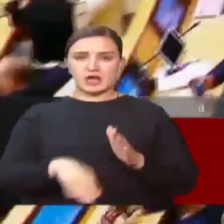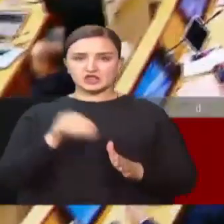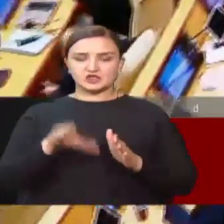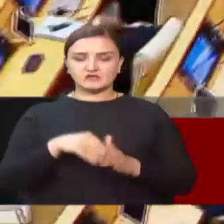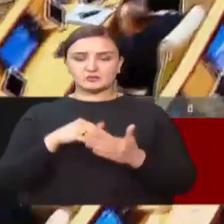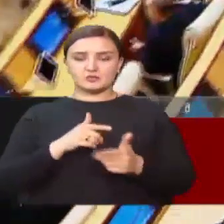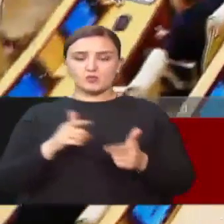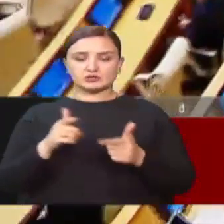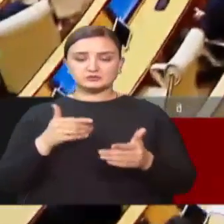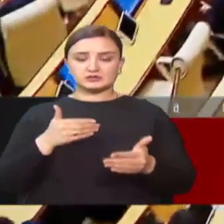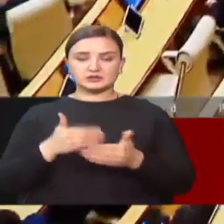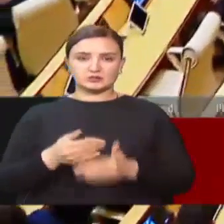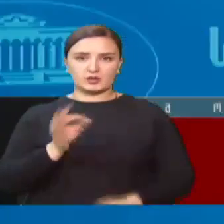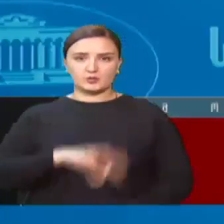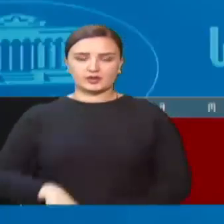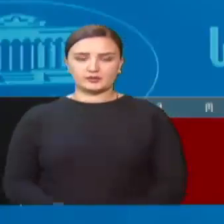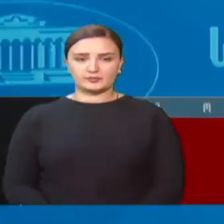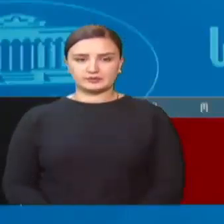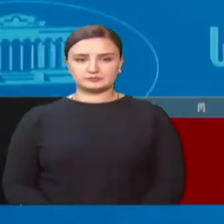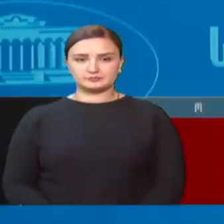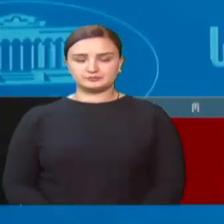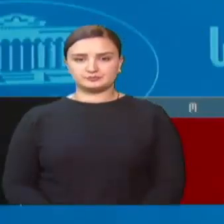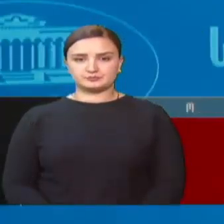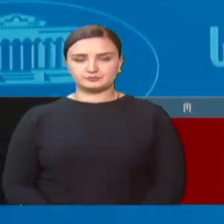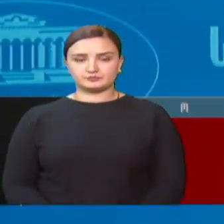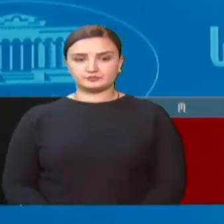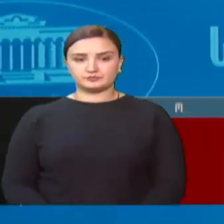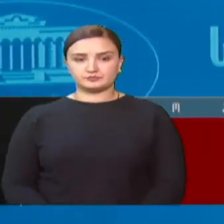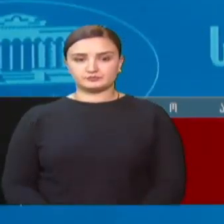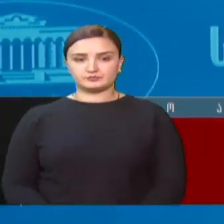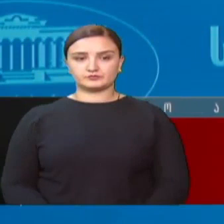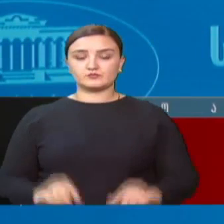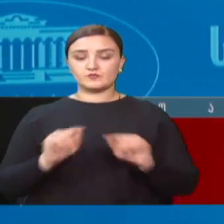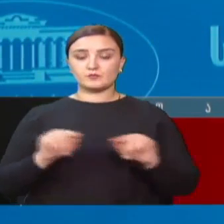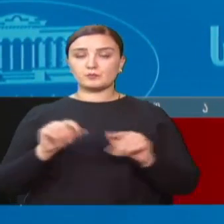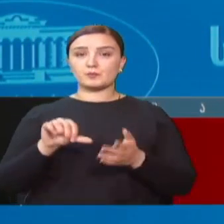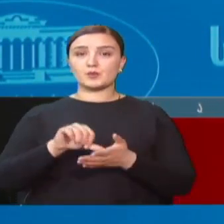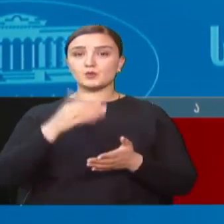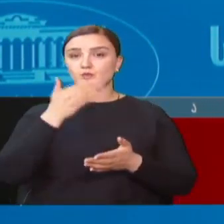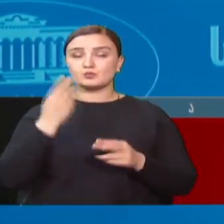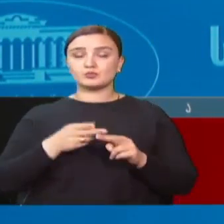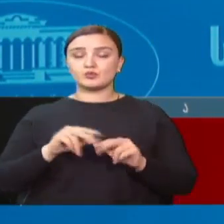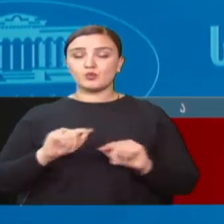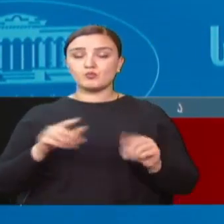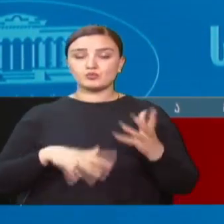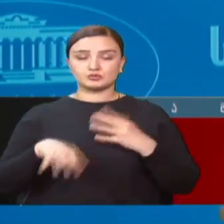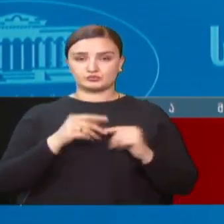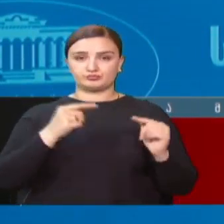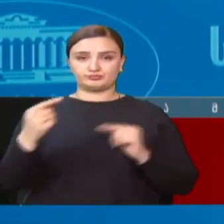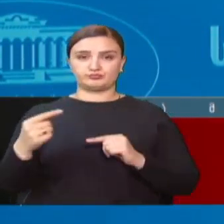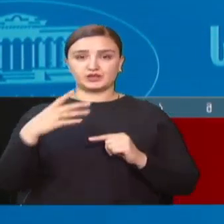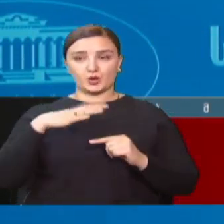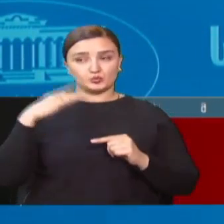არჩევნების მოსამზადებლად გამოეყენებინა. ოპოზიციამ მონაწილეობა არ მიიღო, იმიტომ რომ ეს არის ოპოზიციის პროტესტი. ქართულ ოცნებას